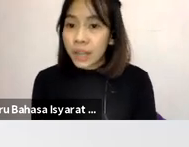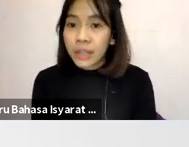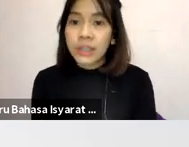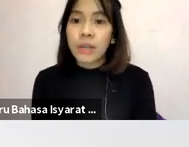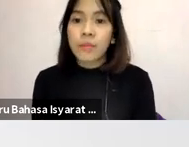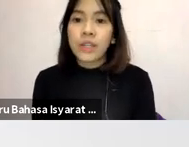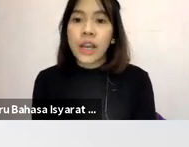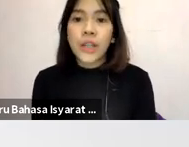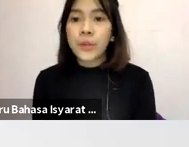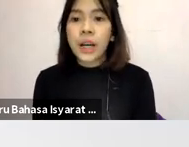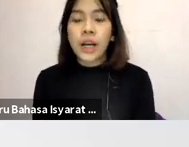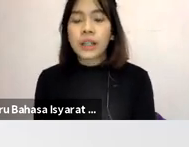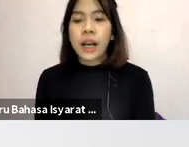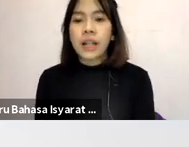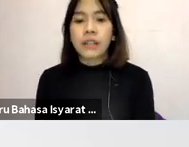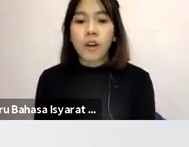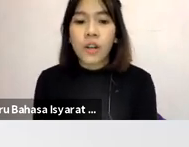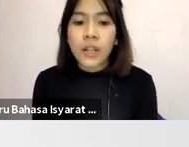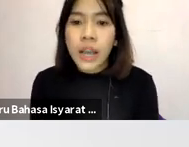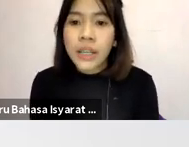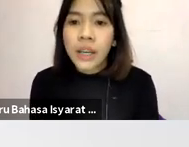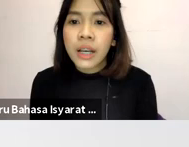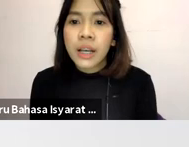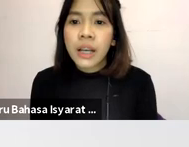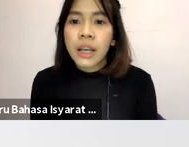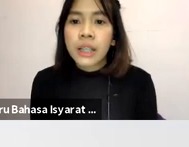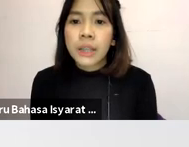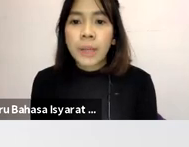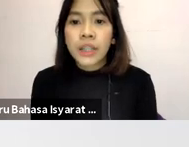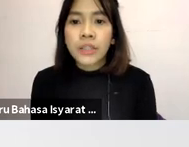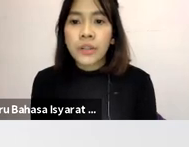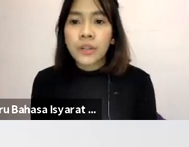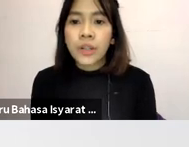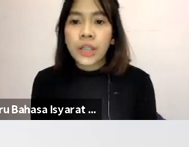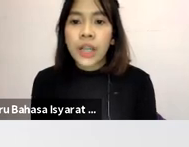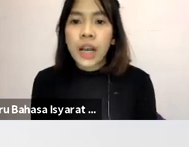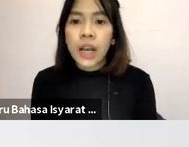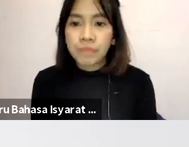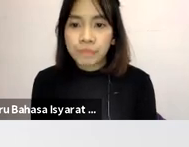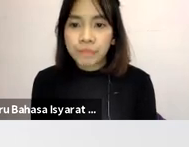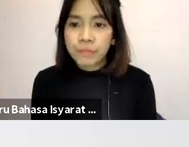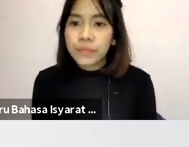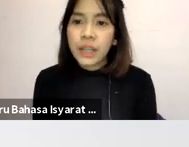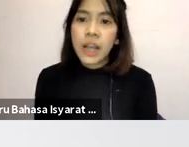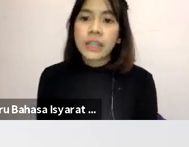disabilitas kemudian juga dengan stakeholder lainnya seperti contohnya